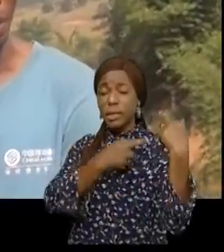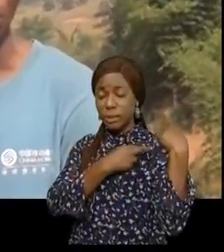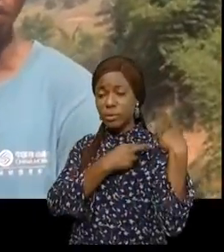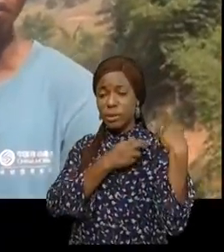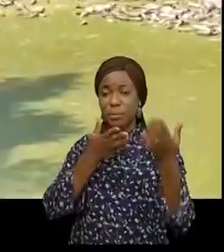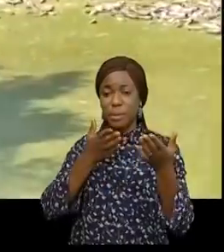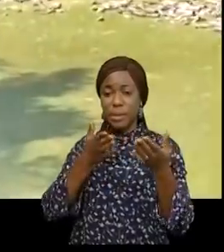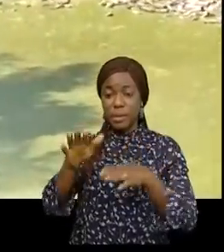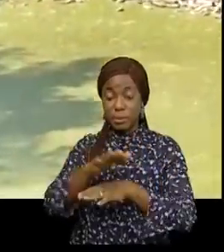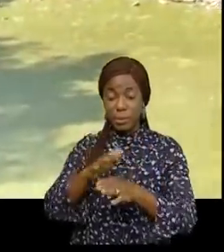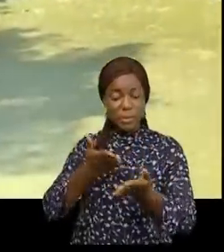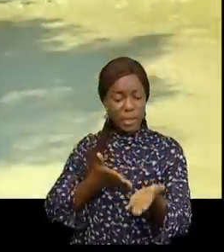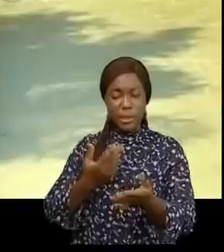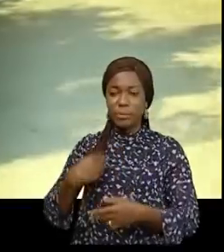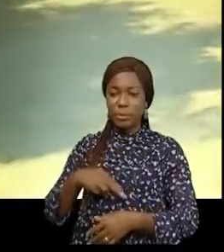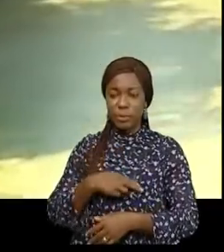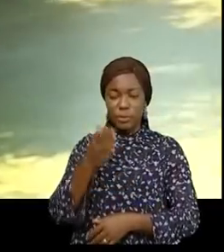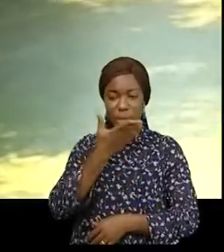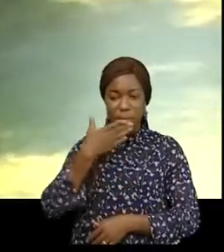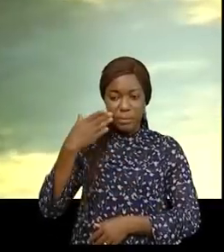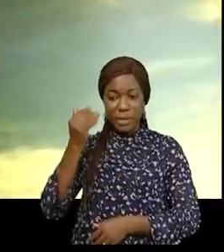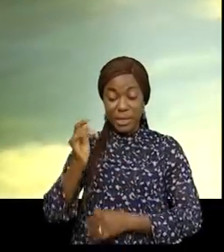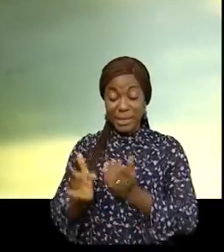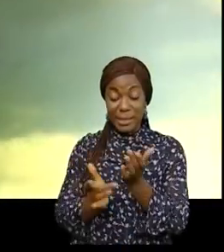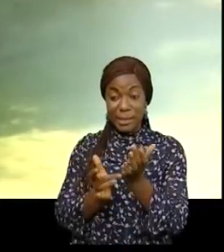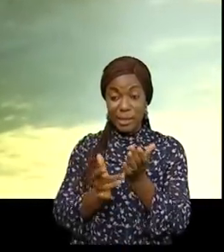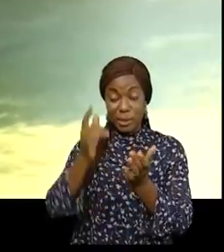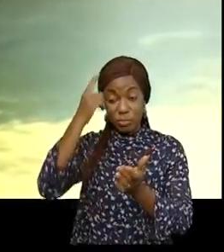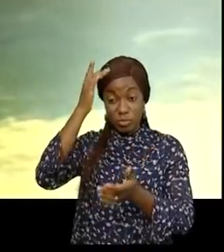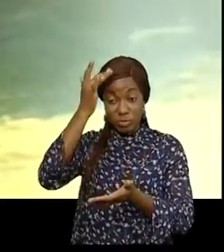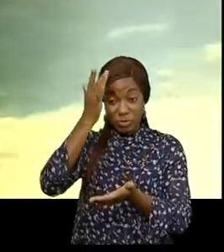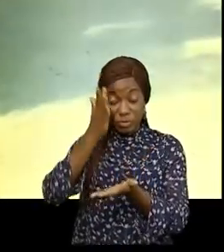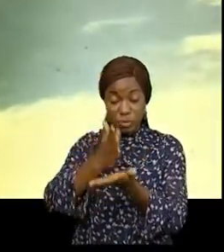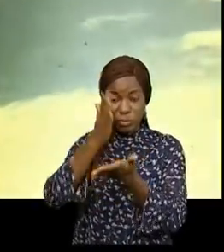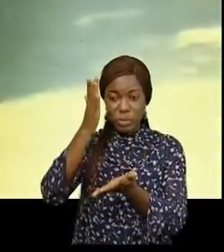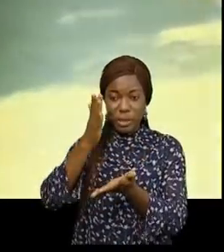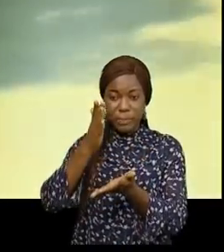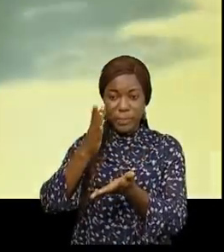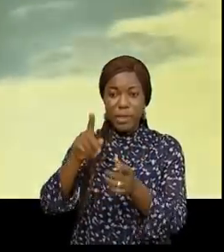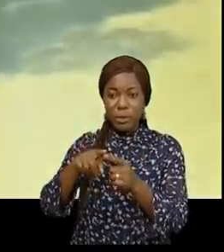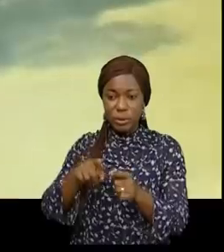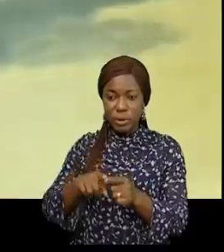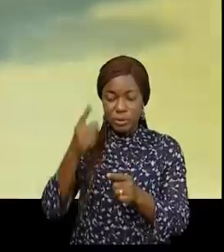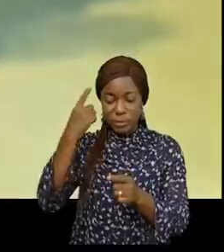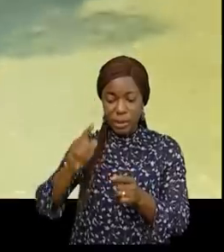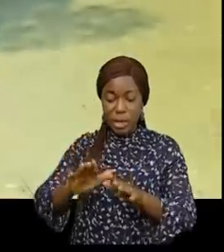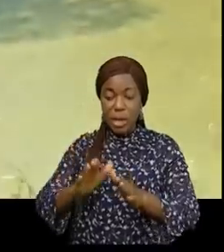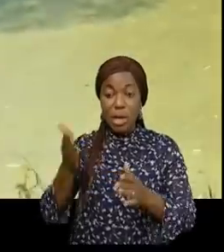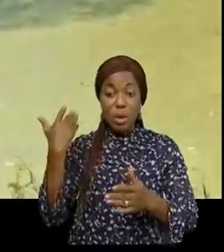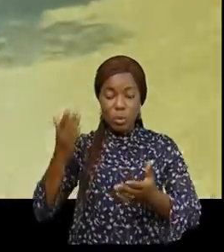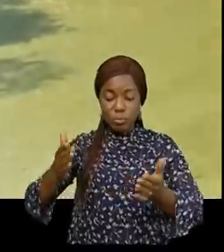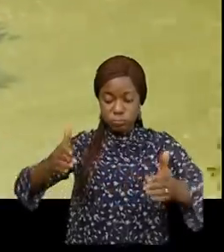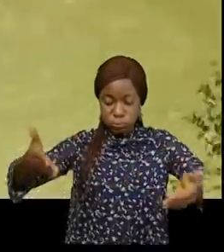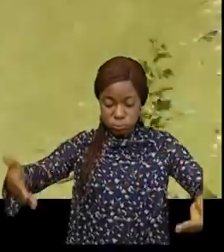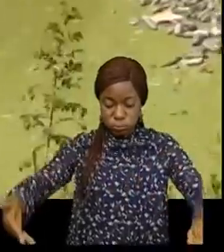aide. Cependant, la meilleure technique pour mettre fin à ces érosions à Kenge consiste à créer des bassins de rétention d'eau ainsi que la construction